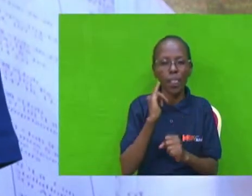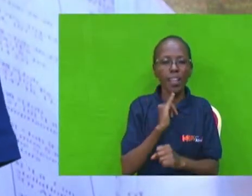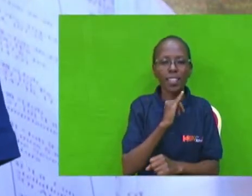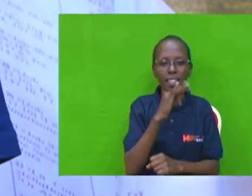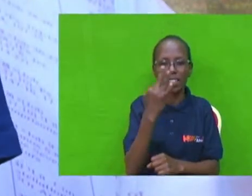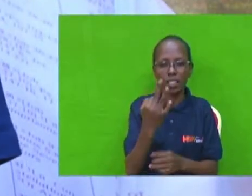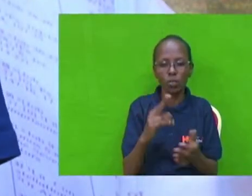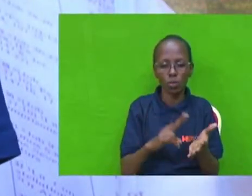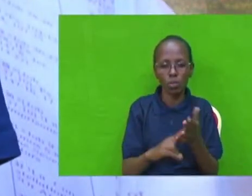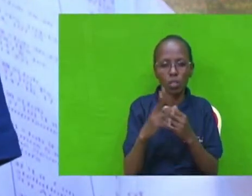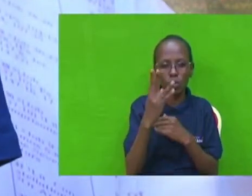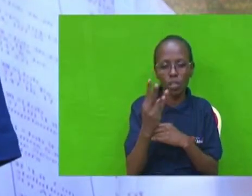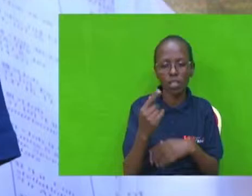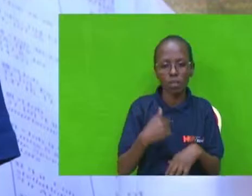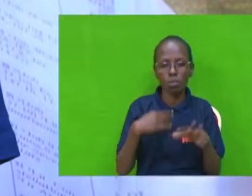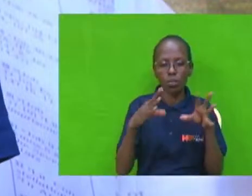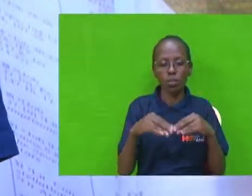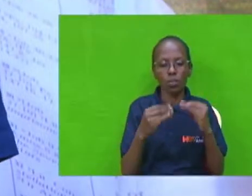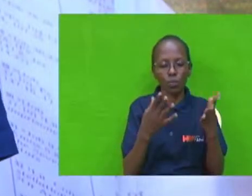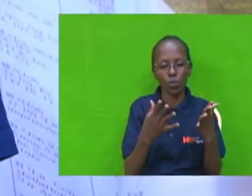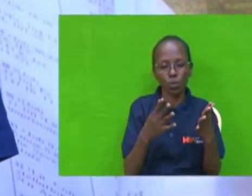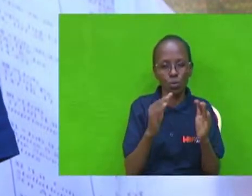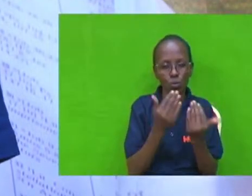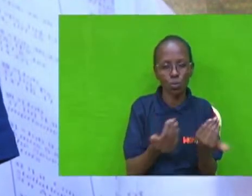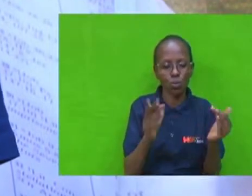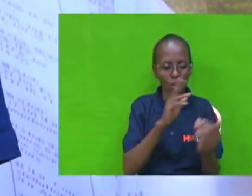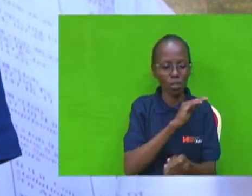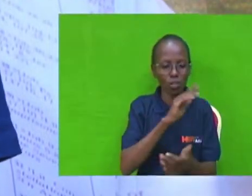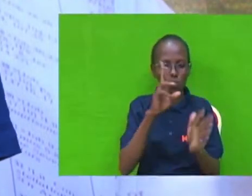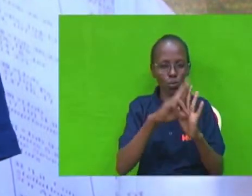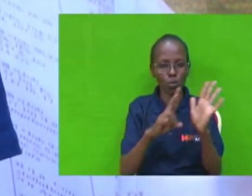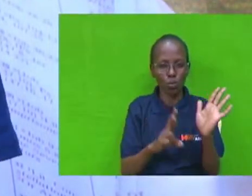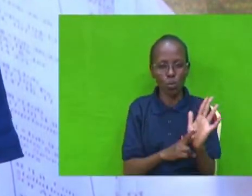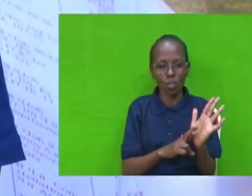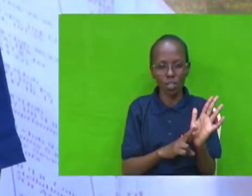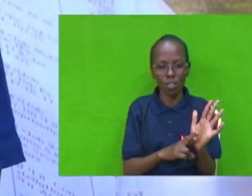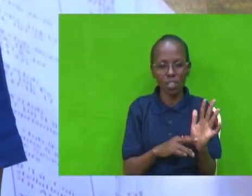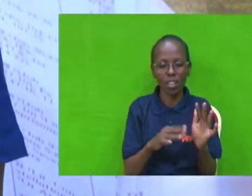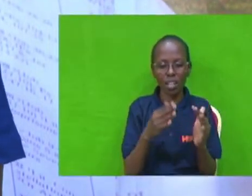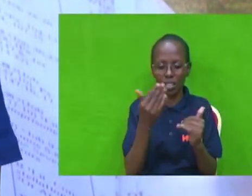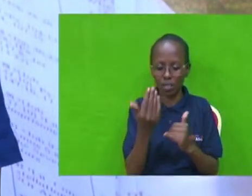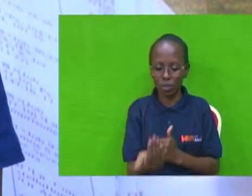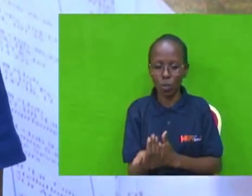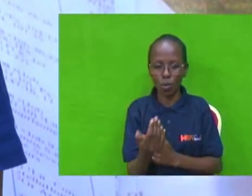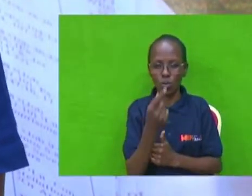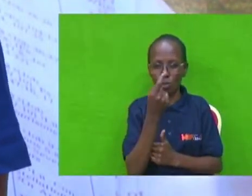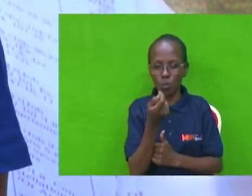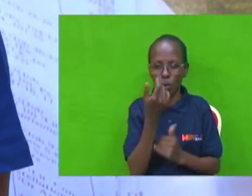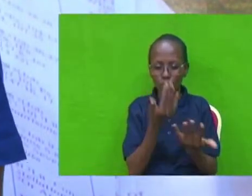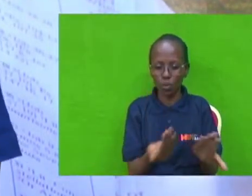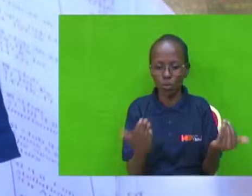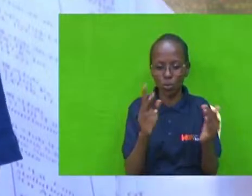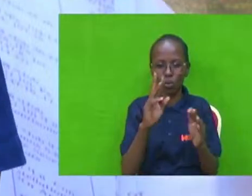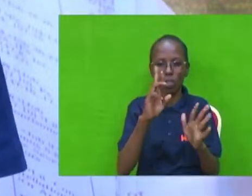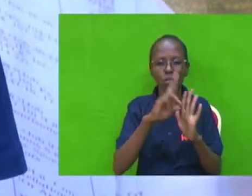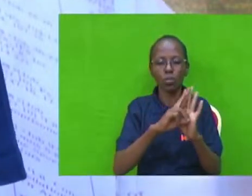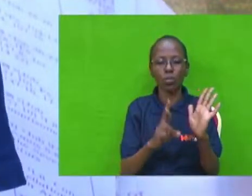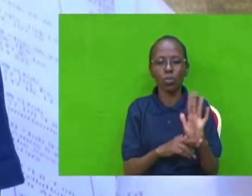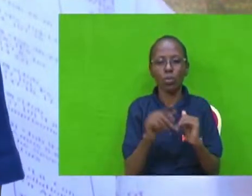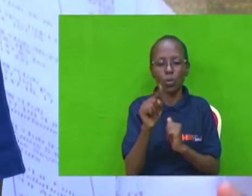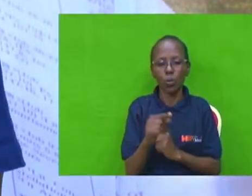inasema, nami nitawapa watoto kuwamiliki na watoto wachanga kuwatawala. Wanaweza sana. Hatari sana.